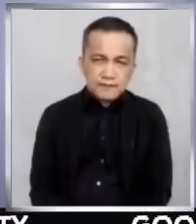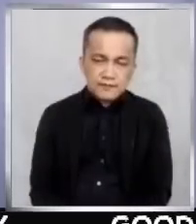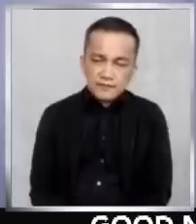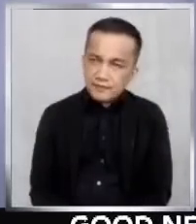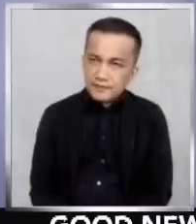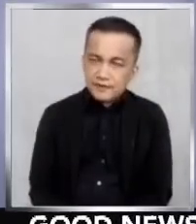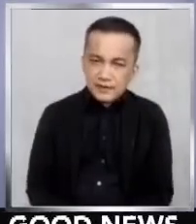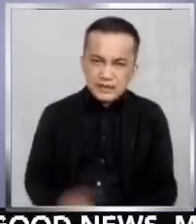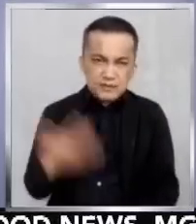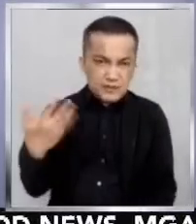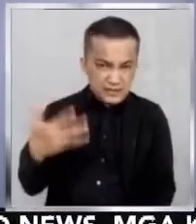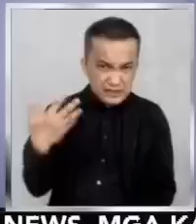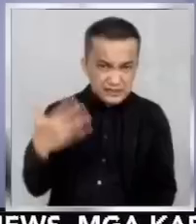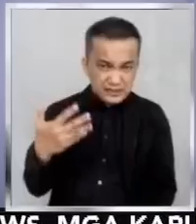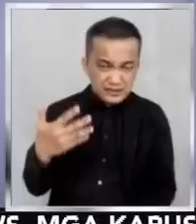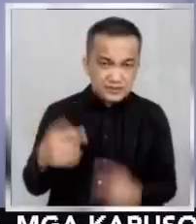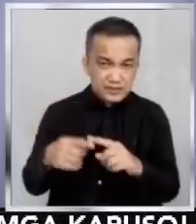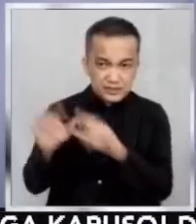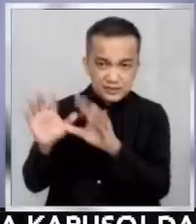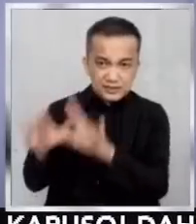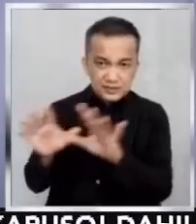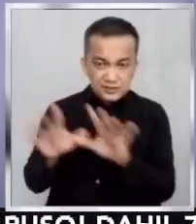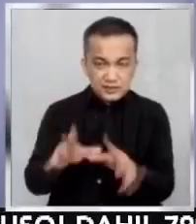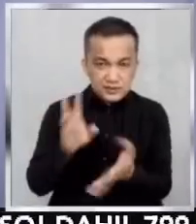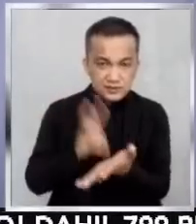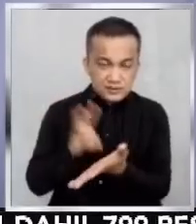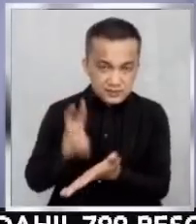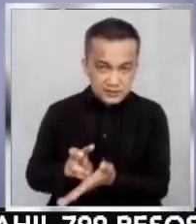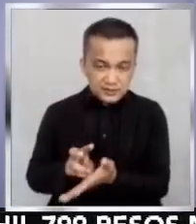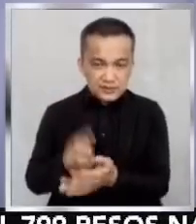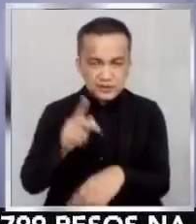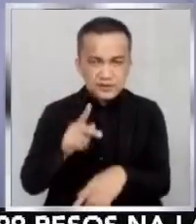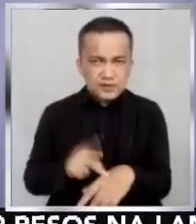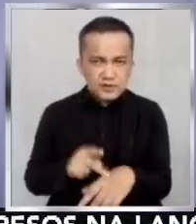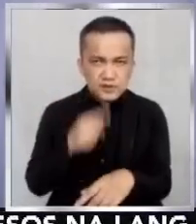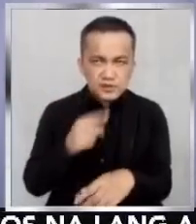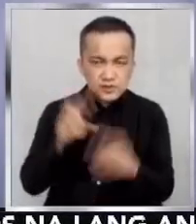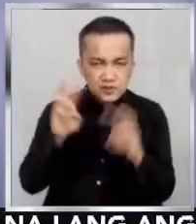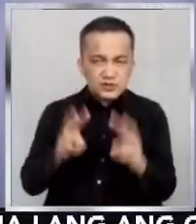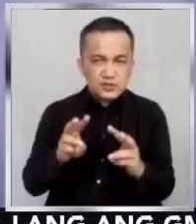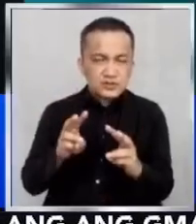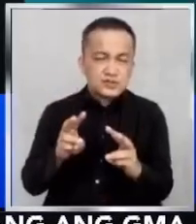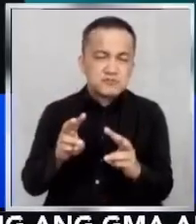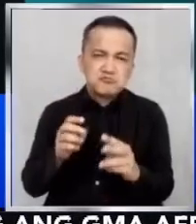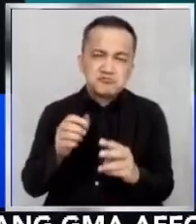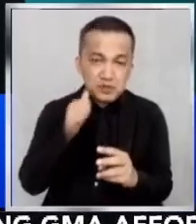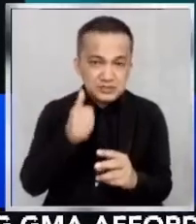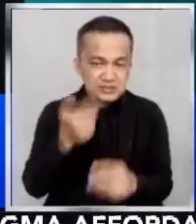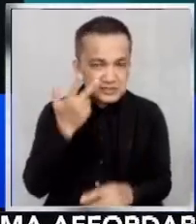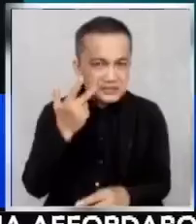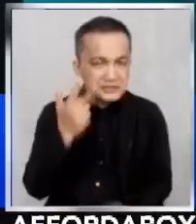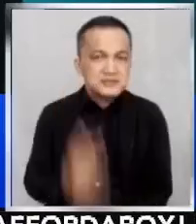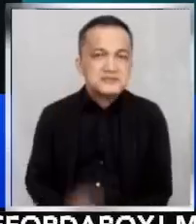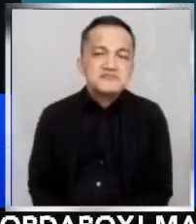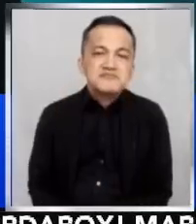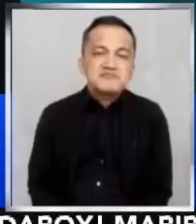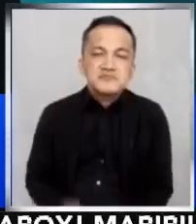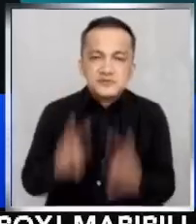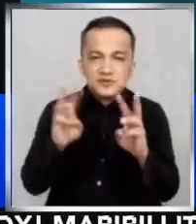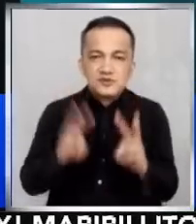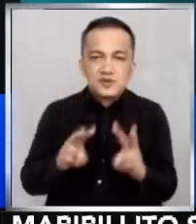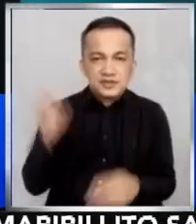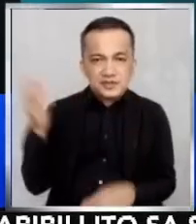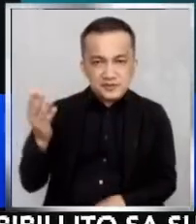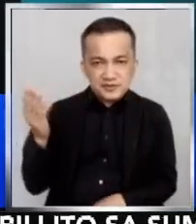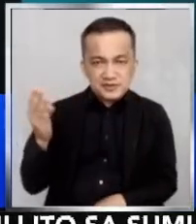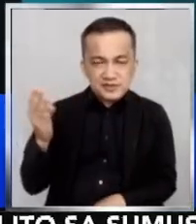alinsangan pero inulan ang ilang bahagi ng bansa ngayong araw. Ganyan din ba ang lagay ng panahon bukas? Alamin na natin sa weather presenter ng GMA Integrated